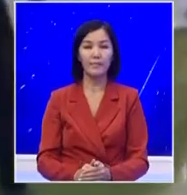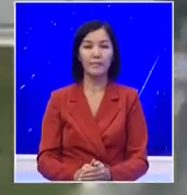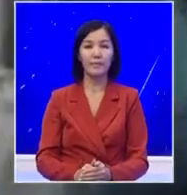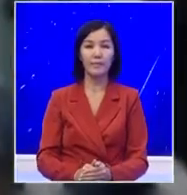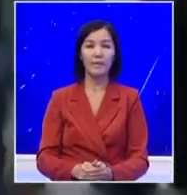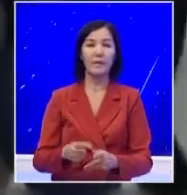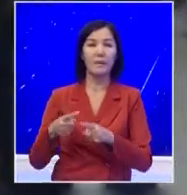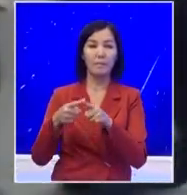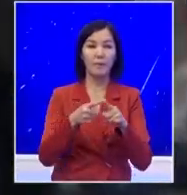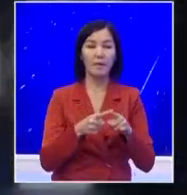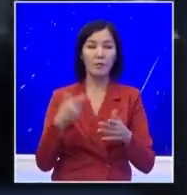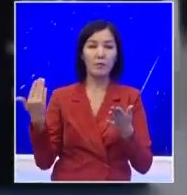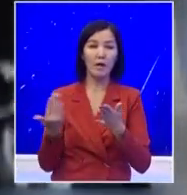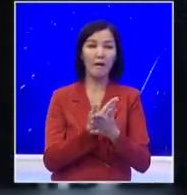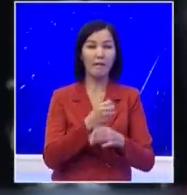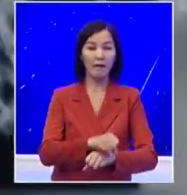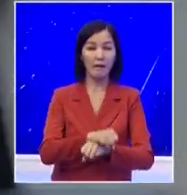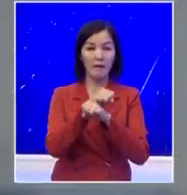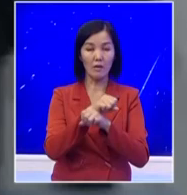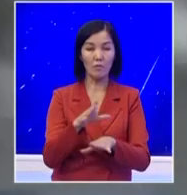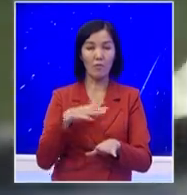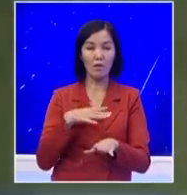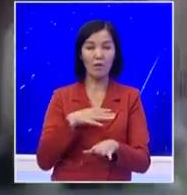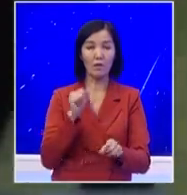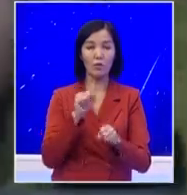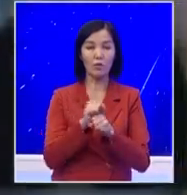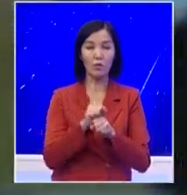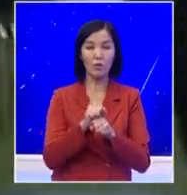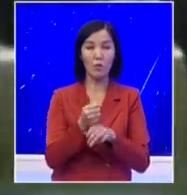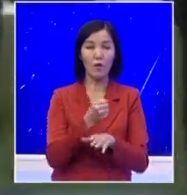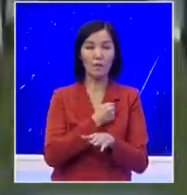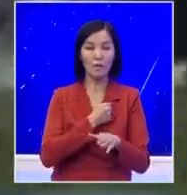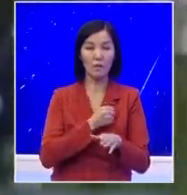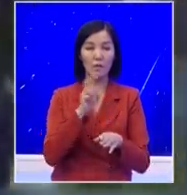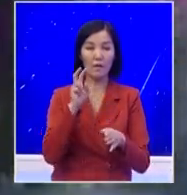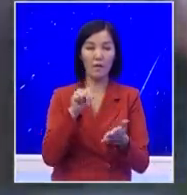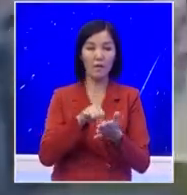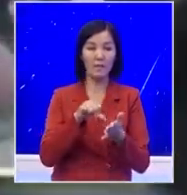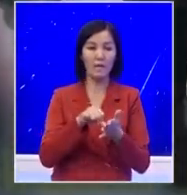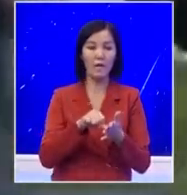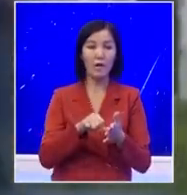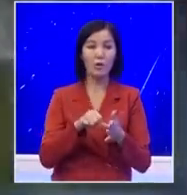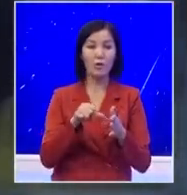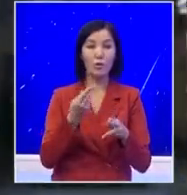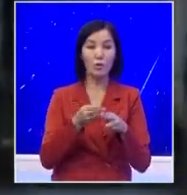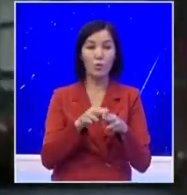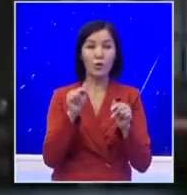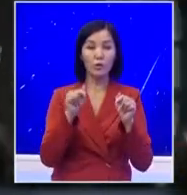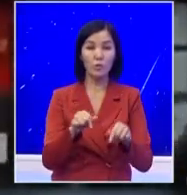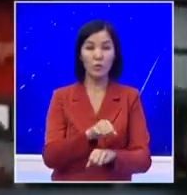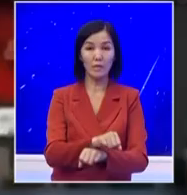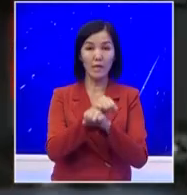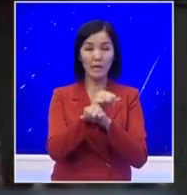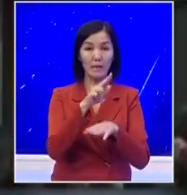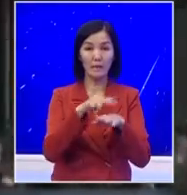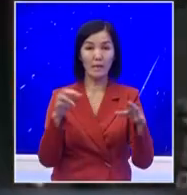Беларусь елінде халық қайта ереуілге шықты. Наразылық шеруін тоқтатуға арнайы жасақ тобы келді. Кейін дәл сол жерде демонстранттар мен тәртіп